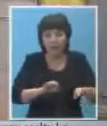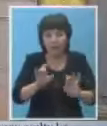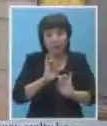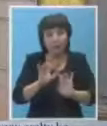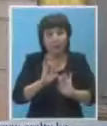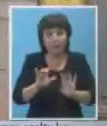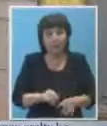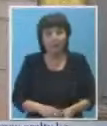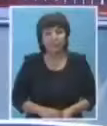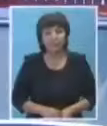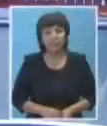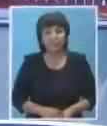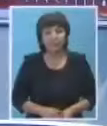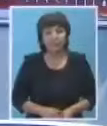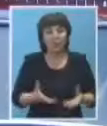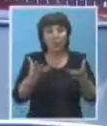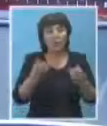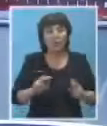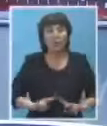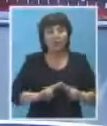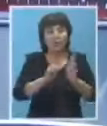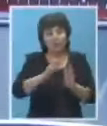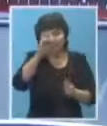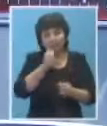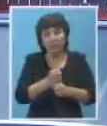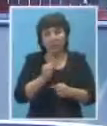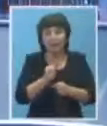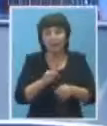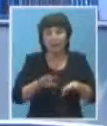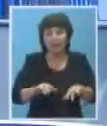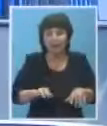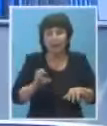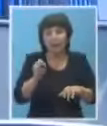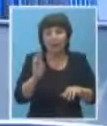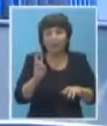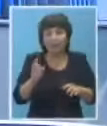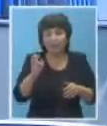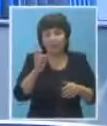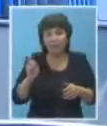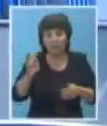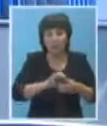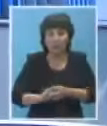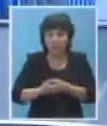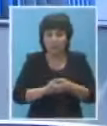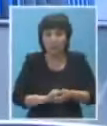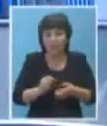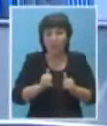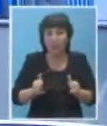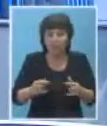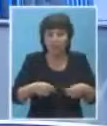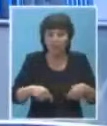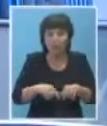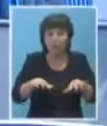баяндады. Бүгін Ақордада мемлекеттік хатшы Гүлшара Әбдіқалықова экономикалық ынтымақтастық және даму ұйымының бас хатшысы